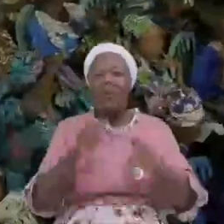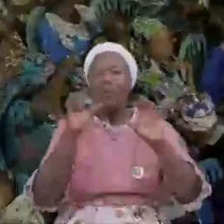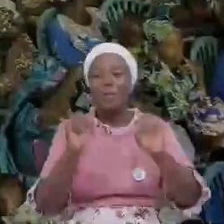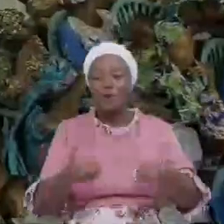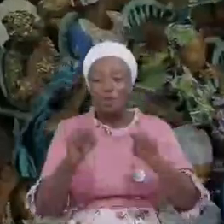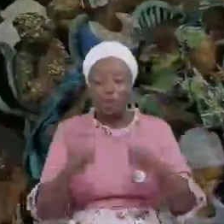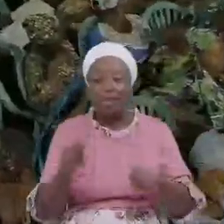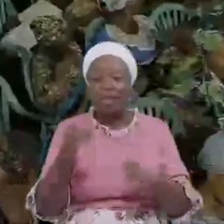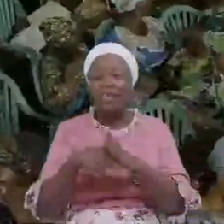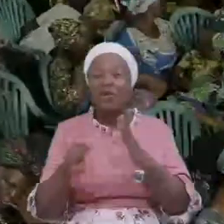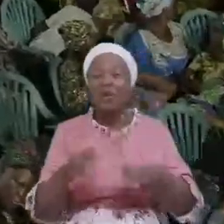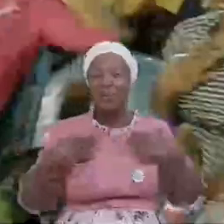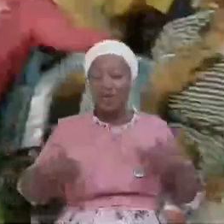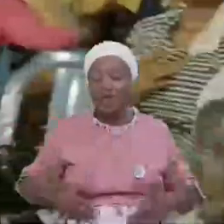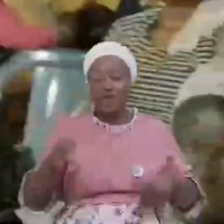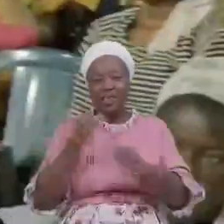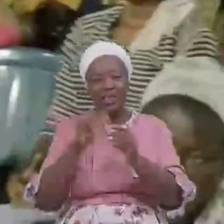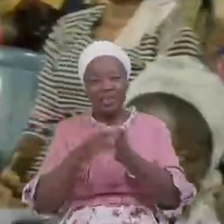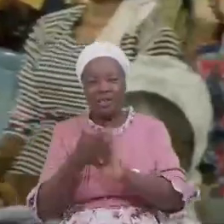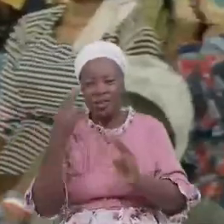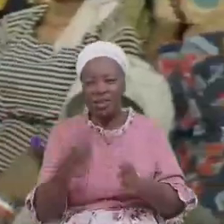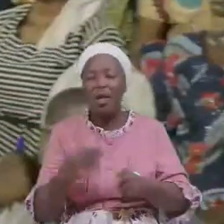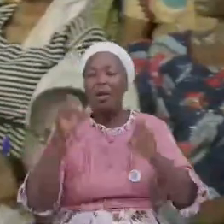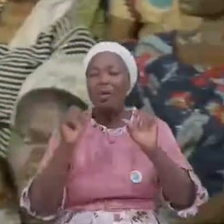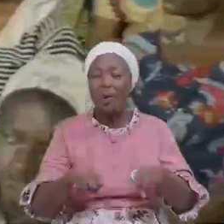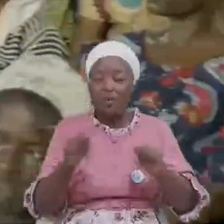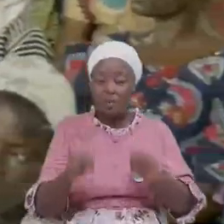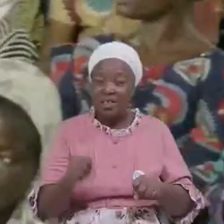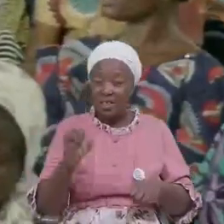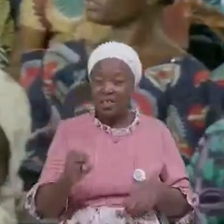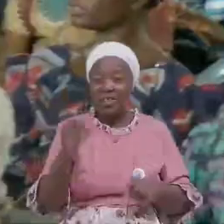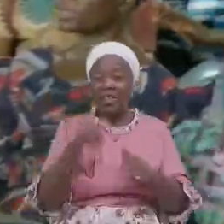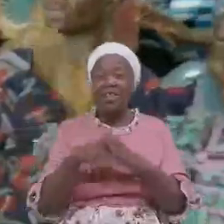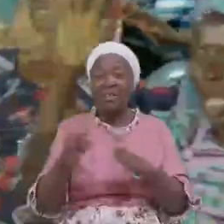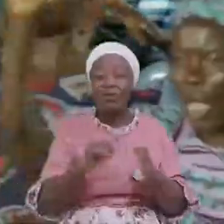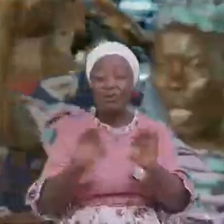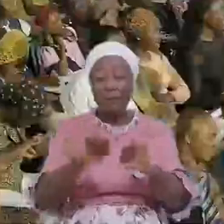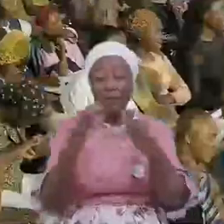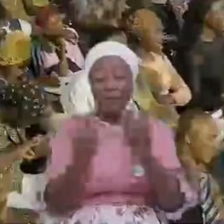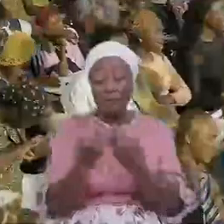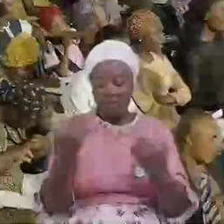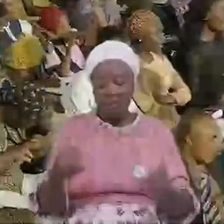Les possibilités dans ton corps. Les possibilités dans ta famille ce soir.